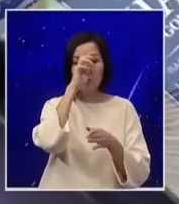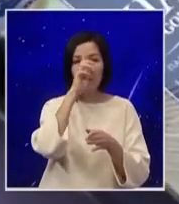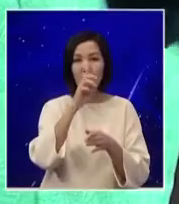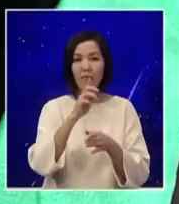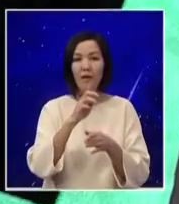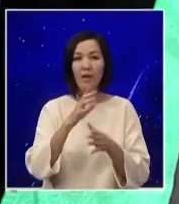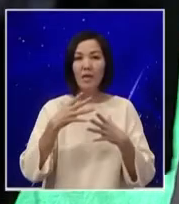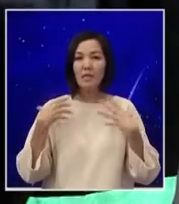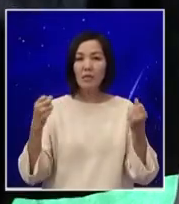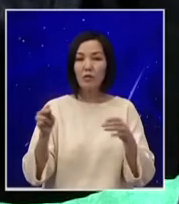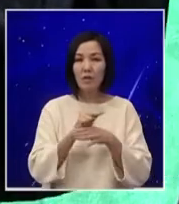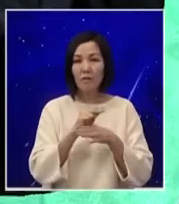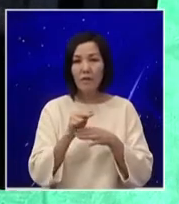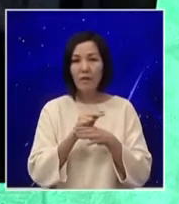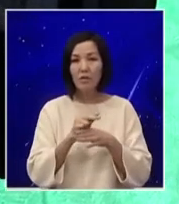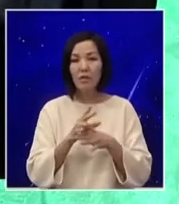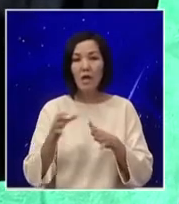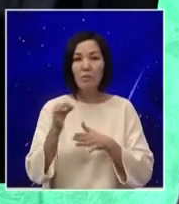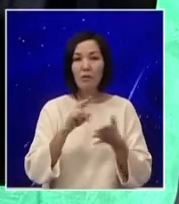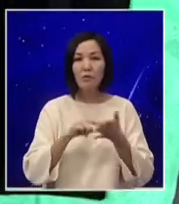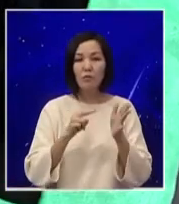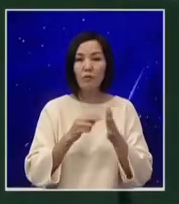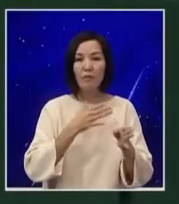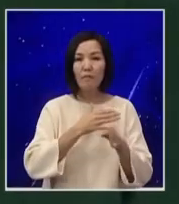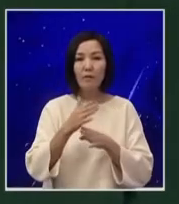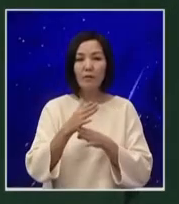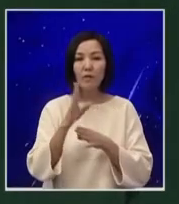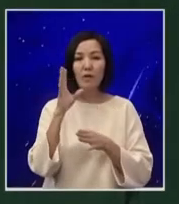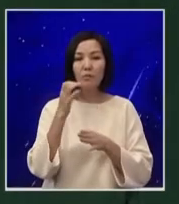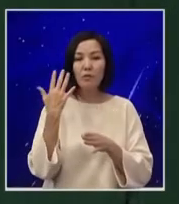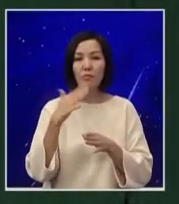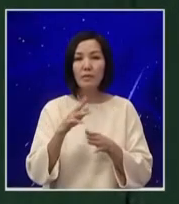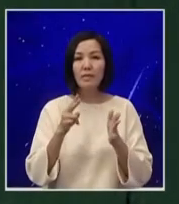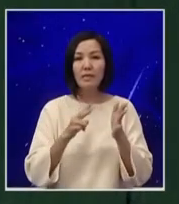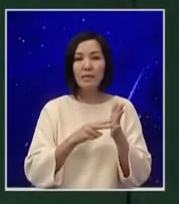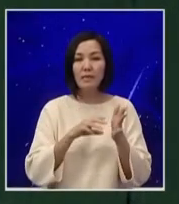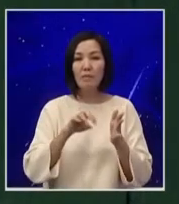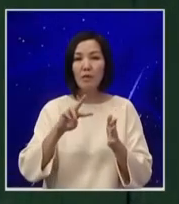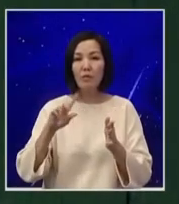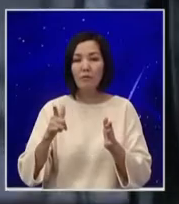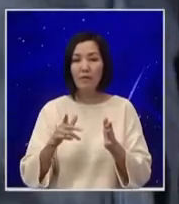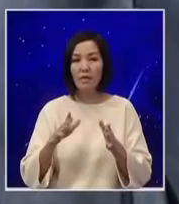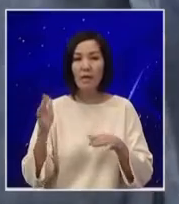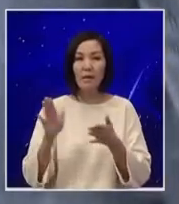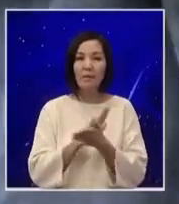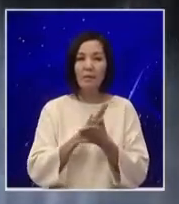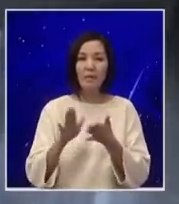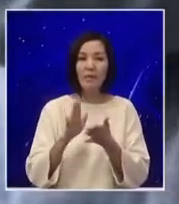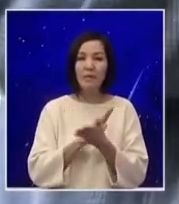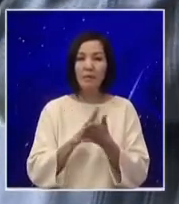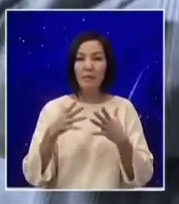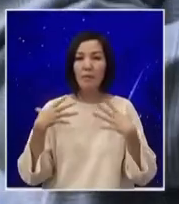санаторно-курортного лечения из областного бюджета на это выделено 500 57 миллионов тенге бесплатными путевками